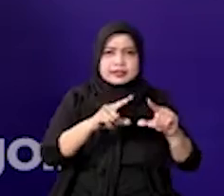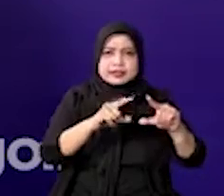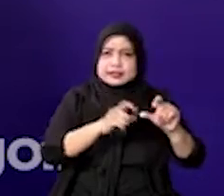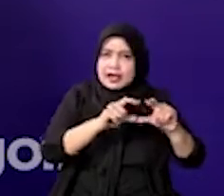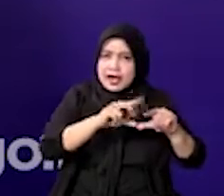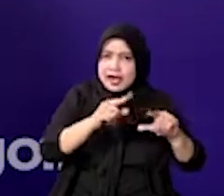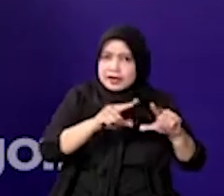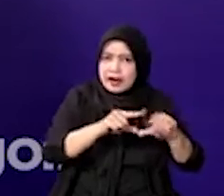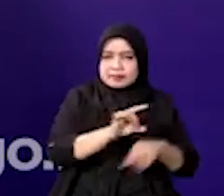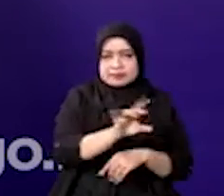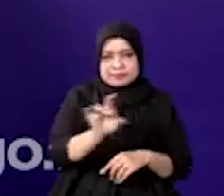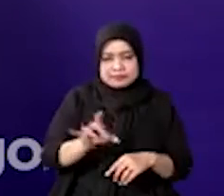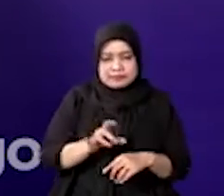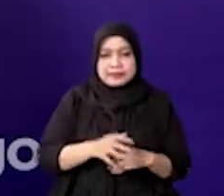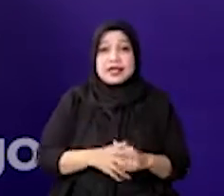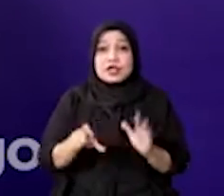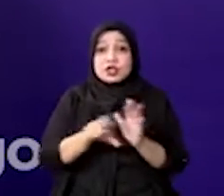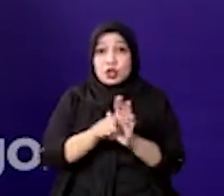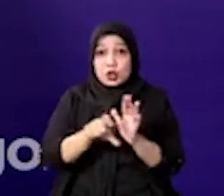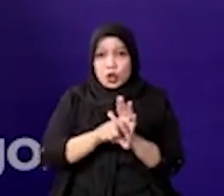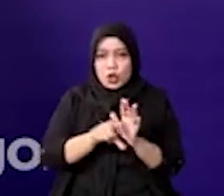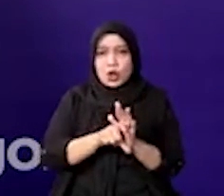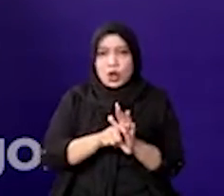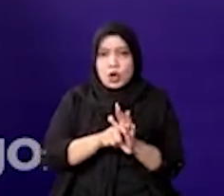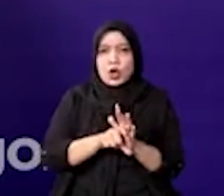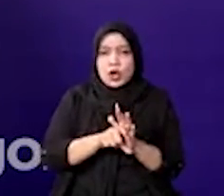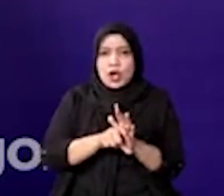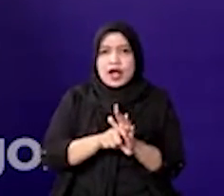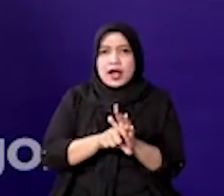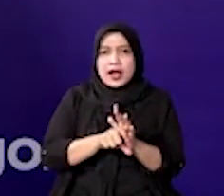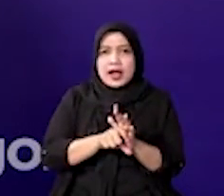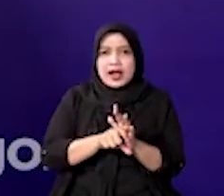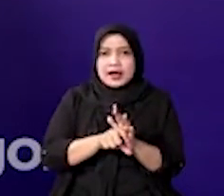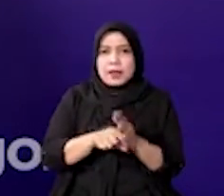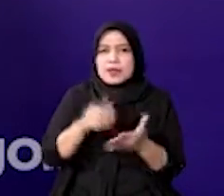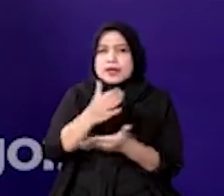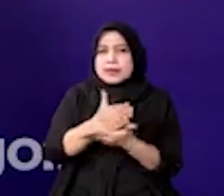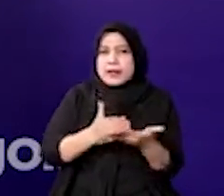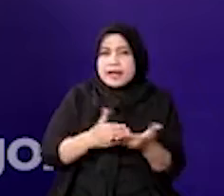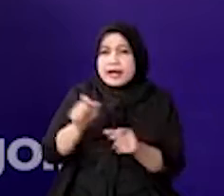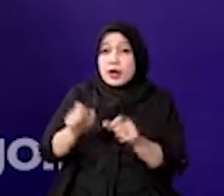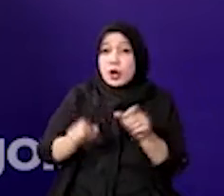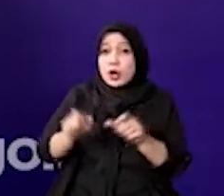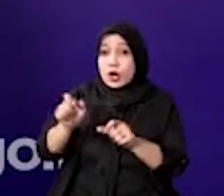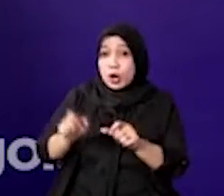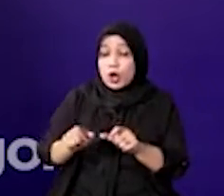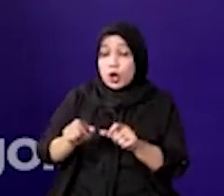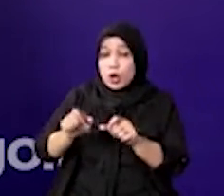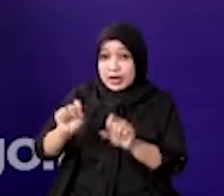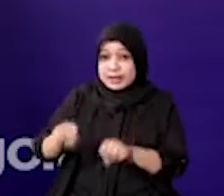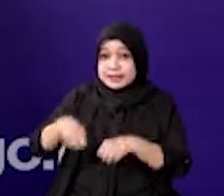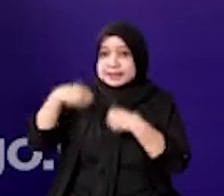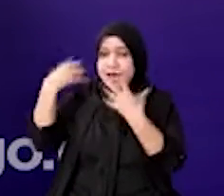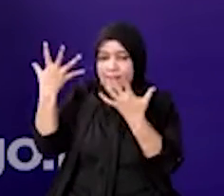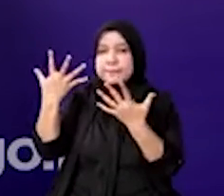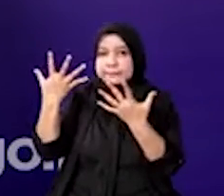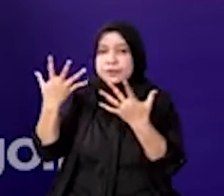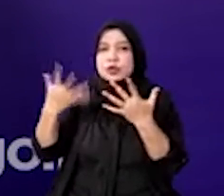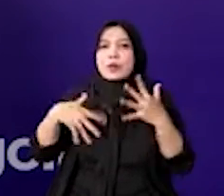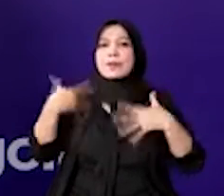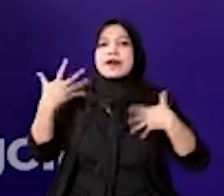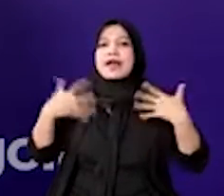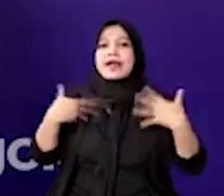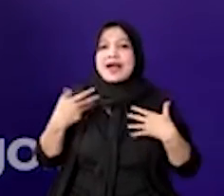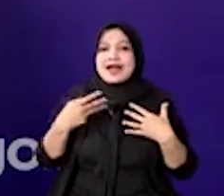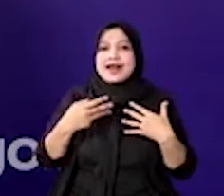ini maaf bagi umat Islam sebagian merayakan peringatan Maulid Nabi